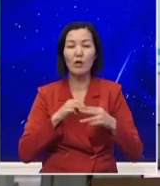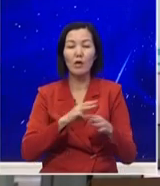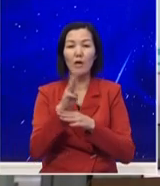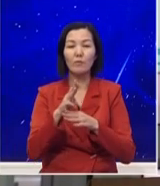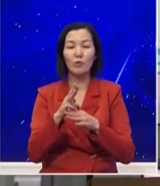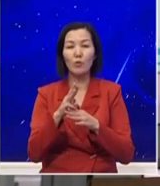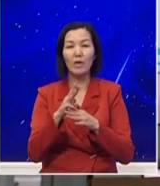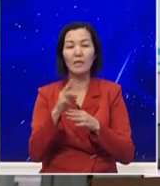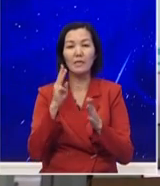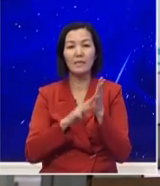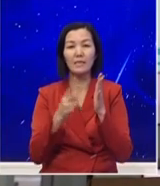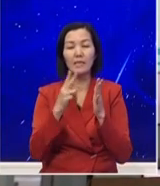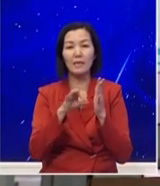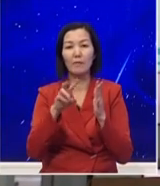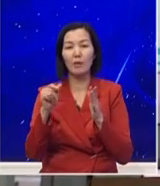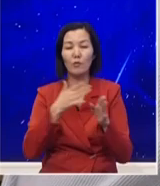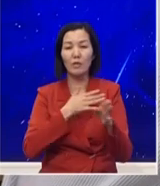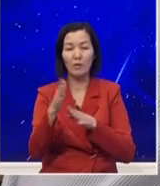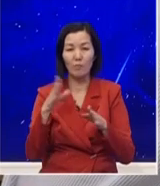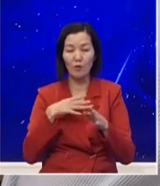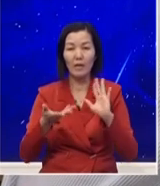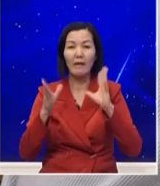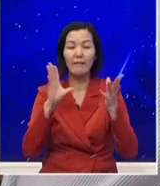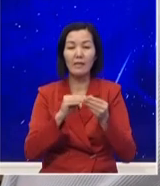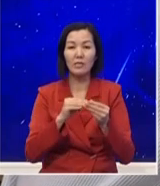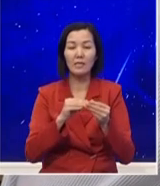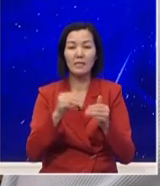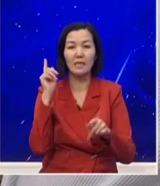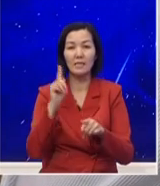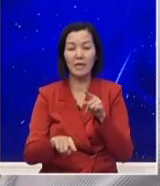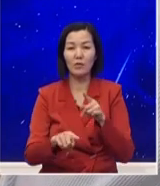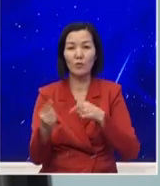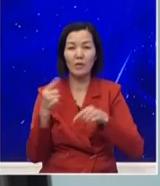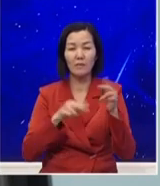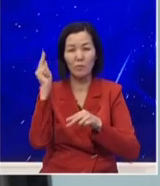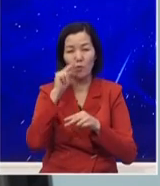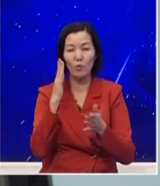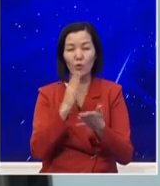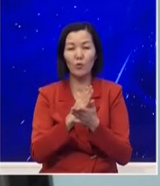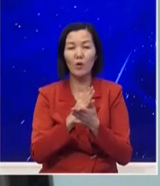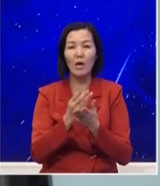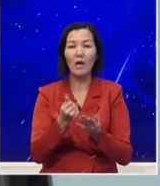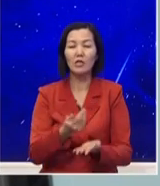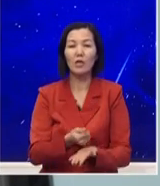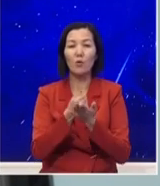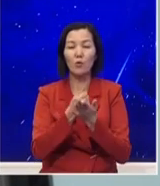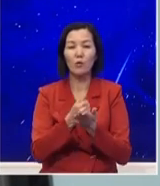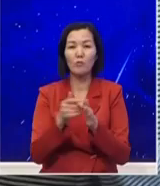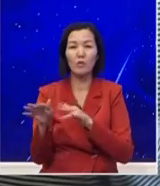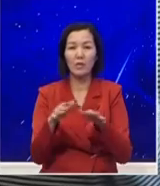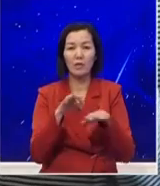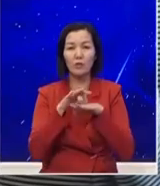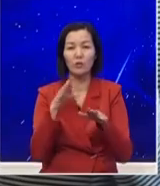орталығына 82 миллион теңге бөлінді. Нәтижесінде қысқа мерзімді кәсіптік оқыту, қаржылай қолдау шаралары жүргізілді.